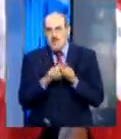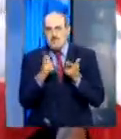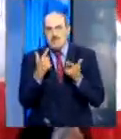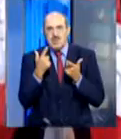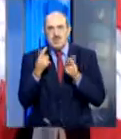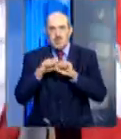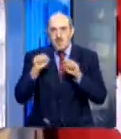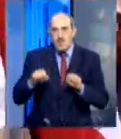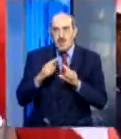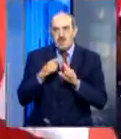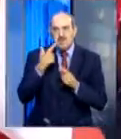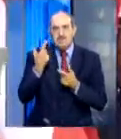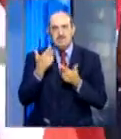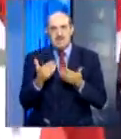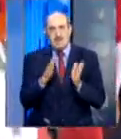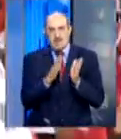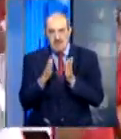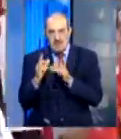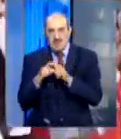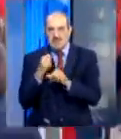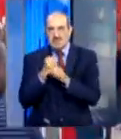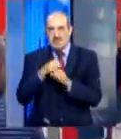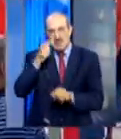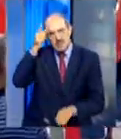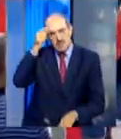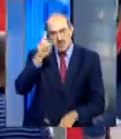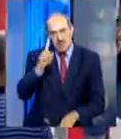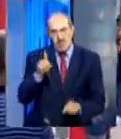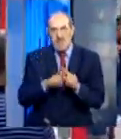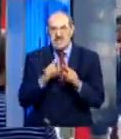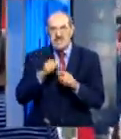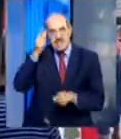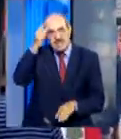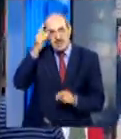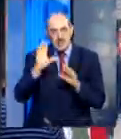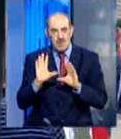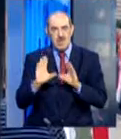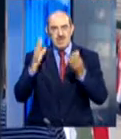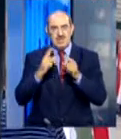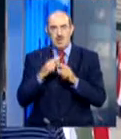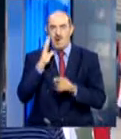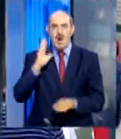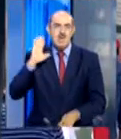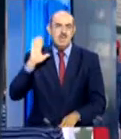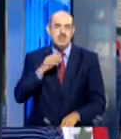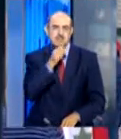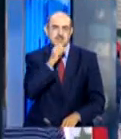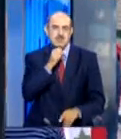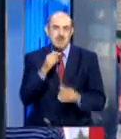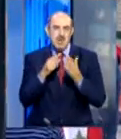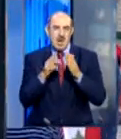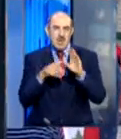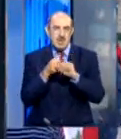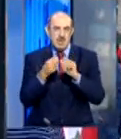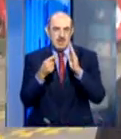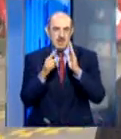أنفسنا أننا في مرحلة تأسيس الجمهورية. الجمهورية أسسها أجدادنا في 1921.